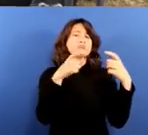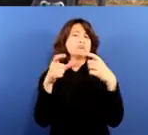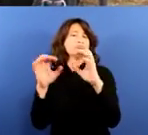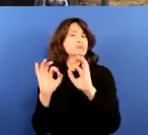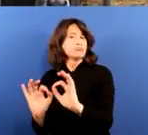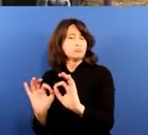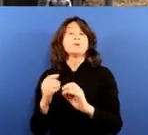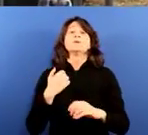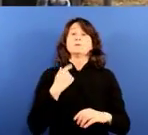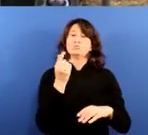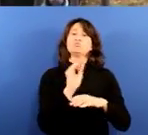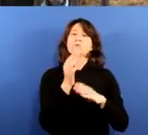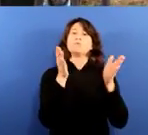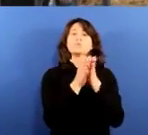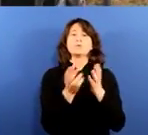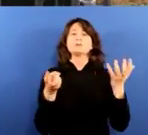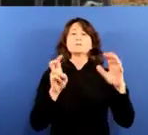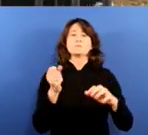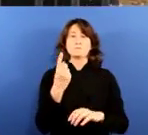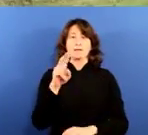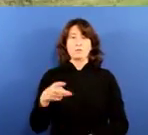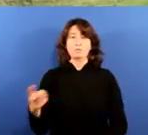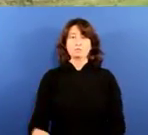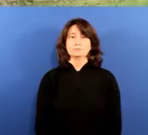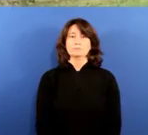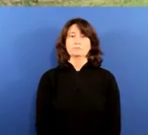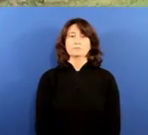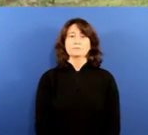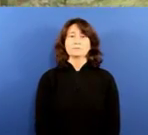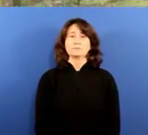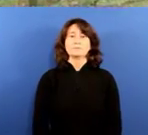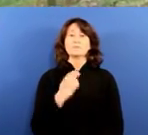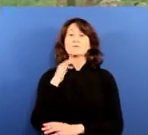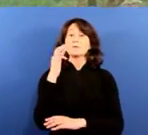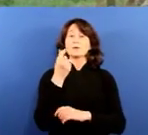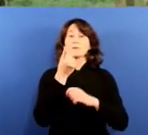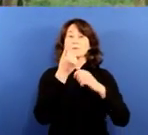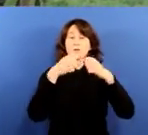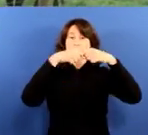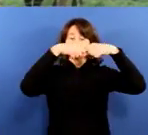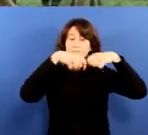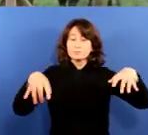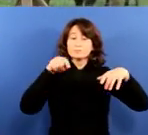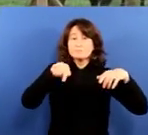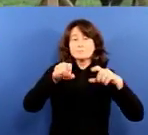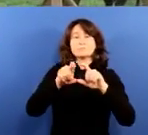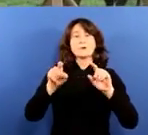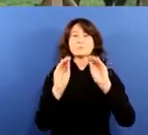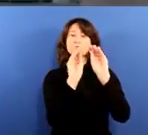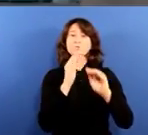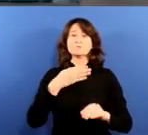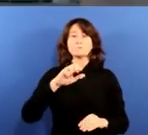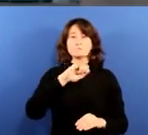euroko dirulaguntza eman dio Eusko Ikaskuntzari euskal kultura Bizkaian sustatzeko asmoz. Amaitzeko, Juan Maria Aburtok esan